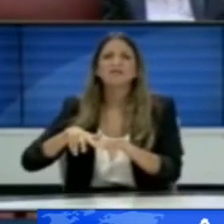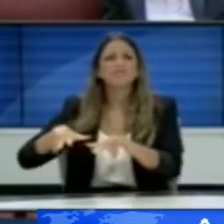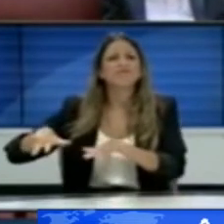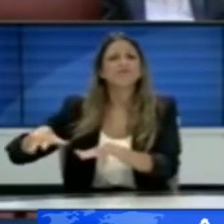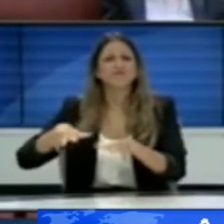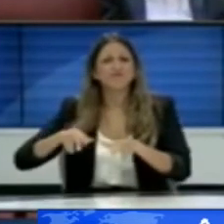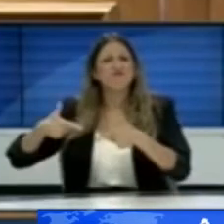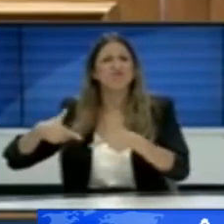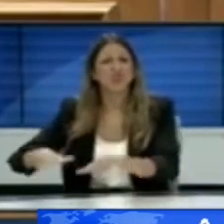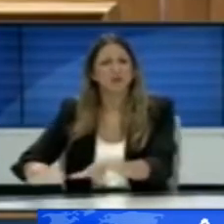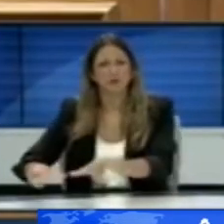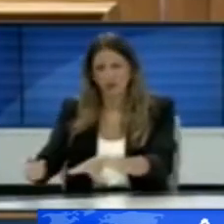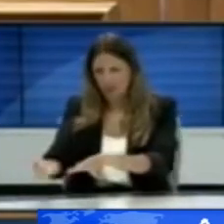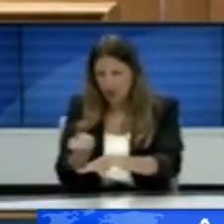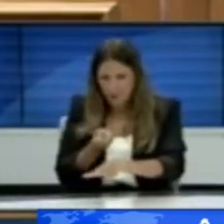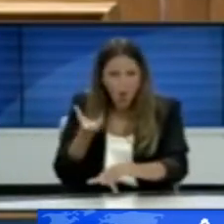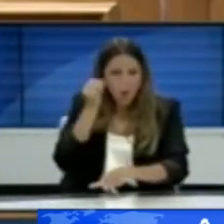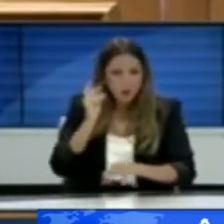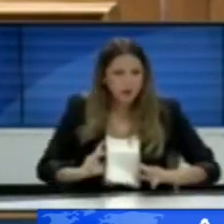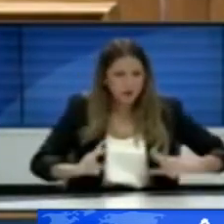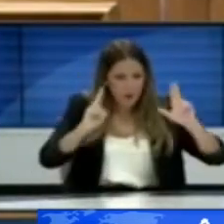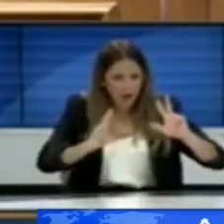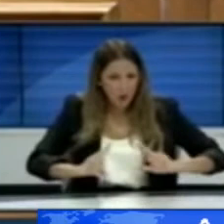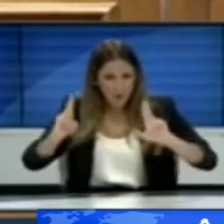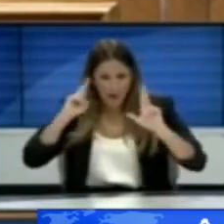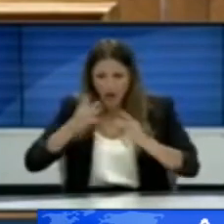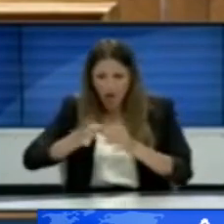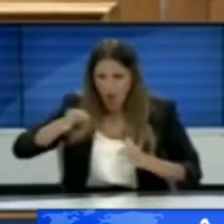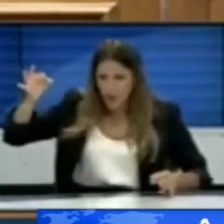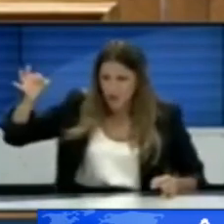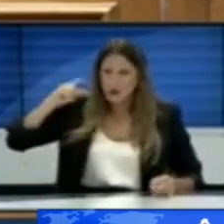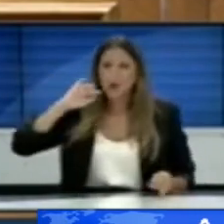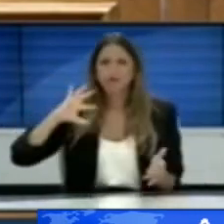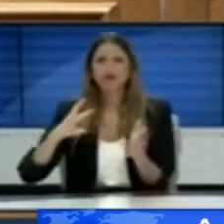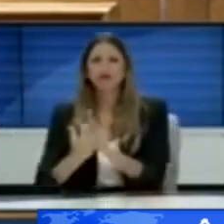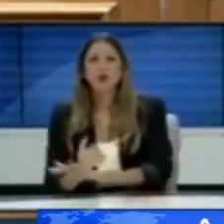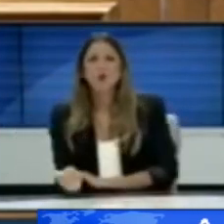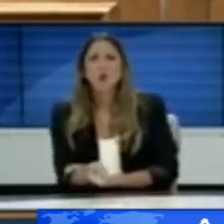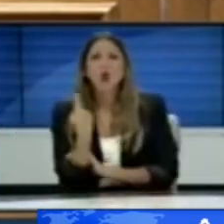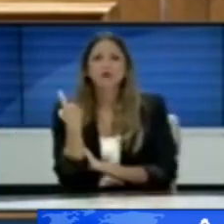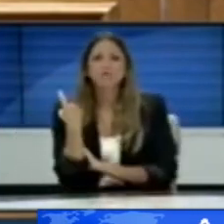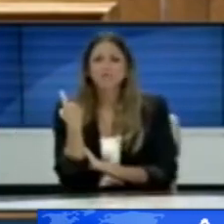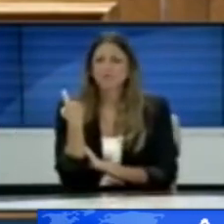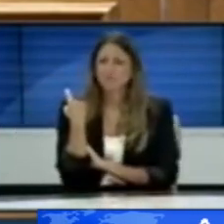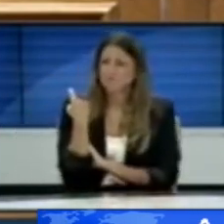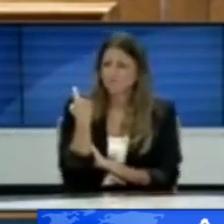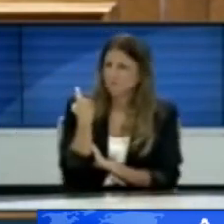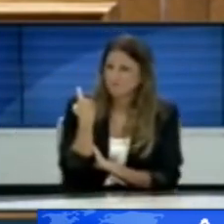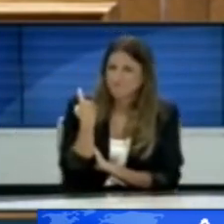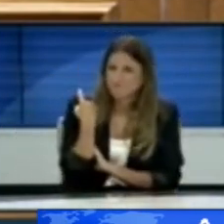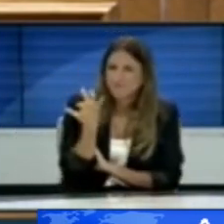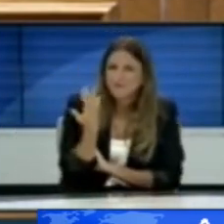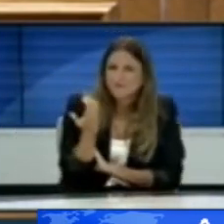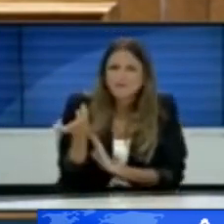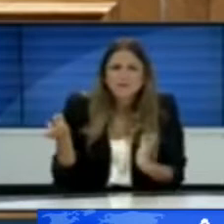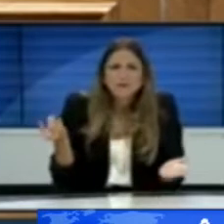μέσα 46 λεπτά να κάνει το άσπρο μαύρο, το μαύρο άσπρο εν προκειμένου, και το πώς μπορεί να πει τόσα μα